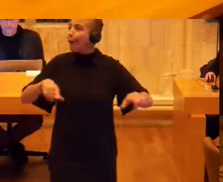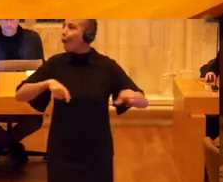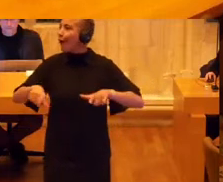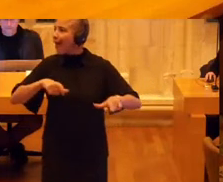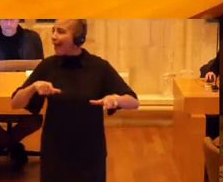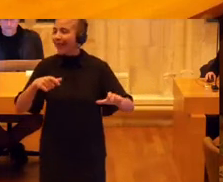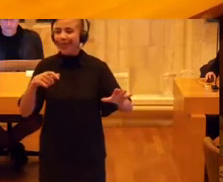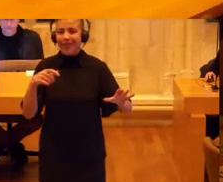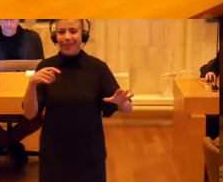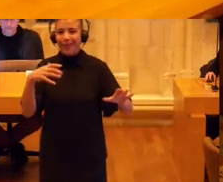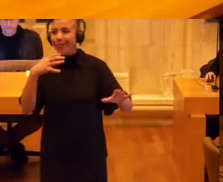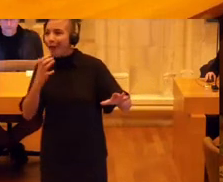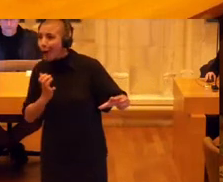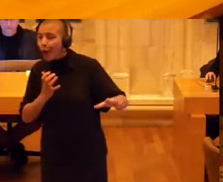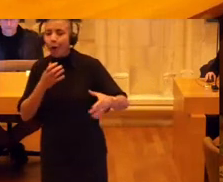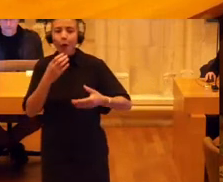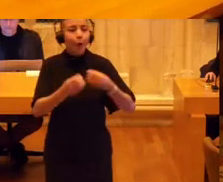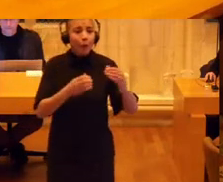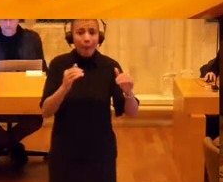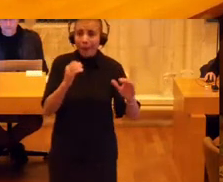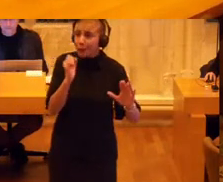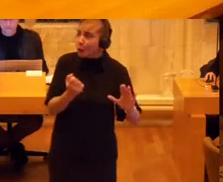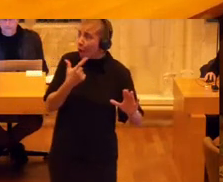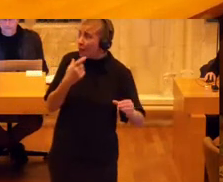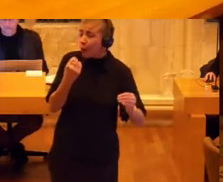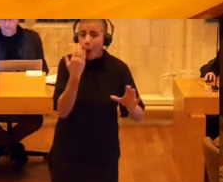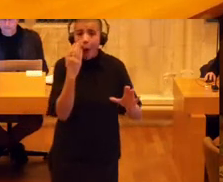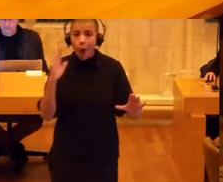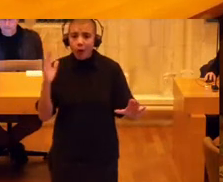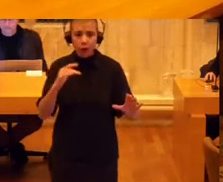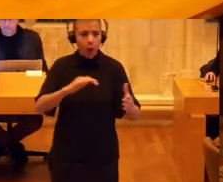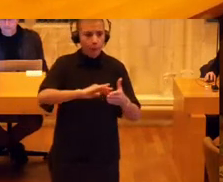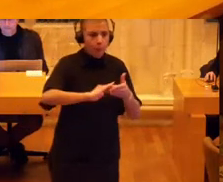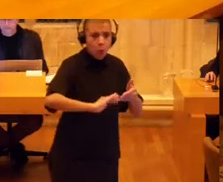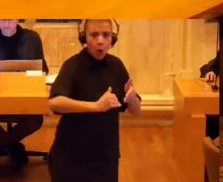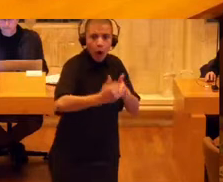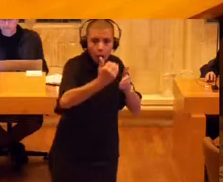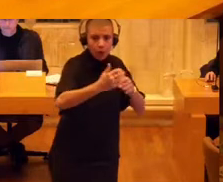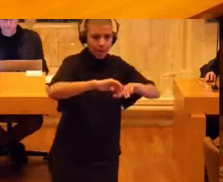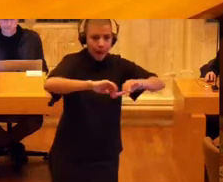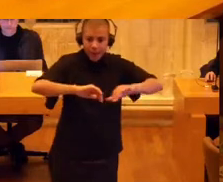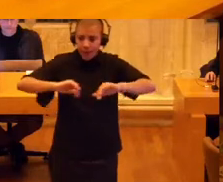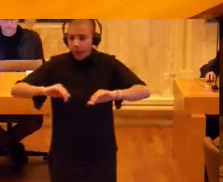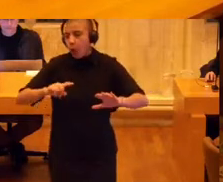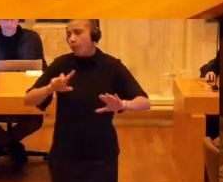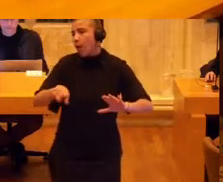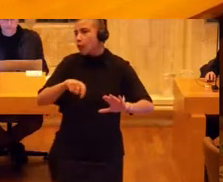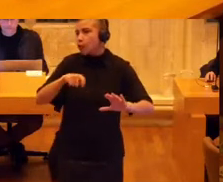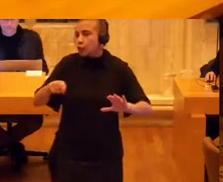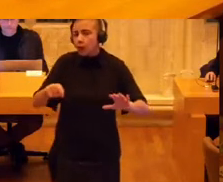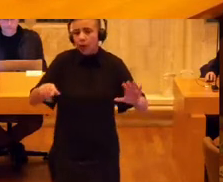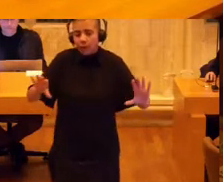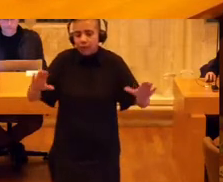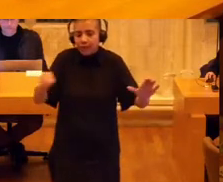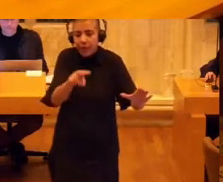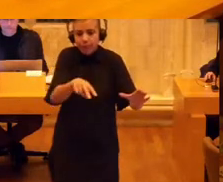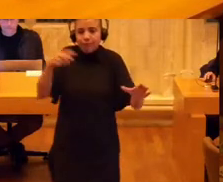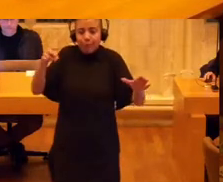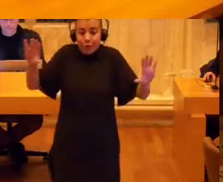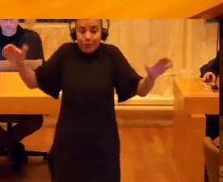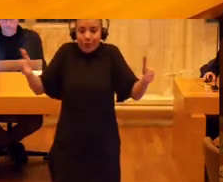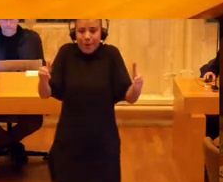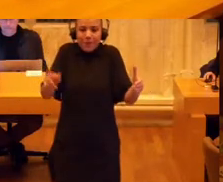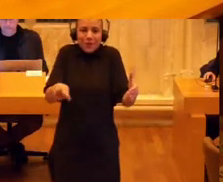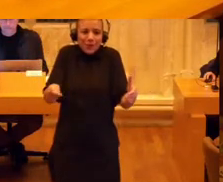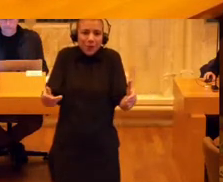Amandine François-Gauguillon ou même Sophie Simonet sur d'autres sujets. honnêtement, les retours qui vous sont faits, bon, ils